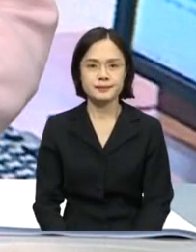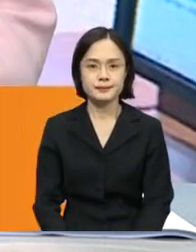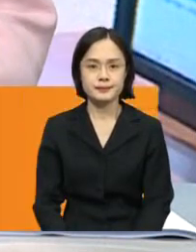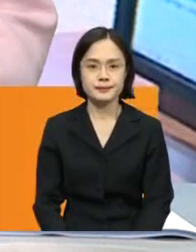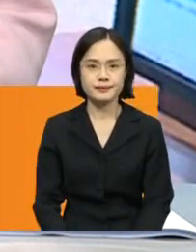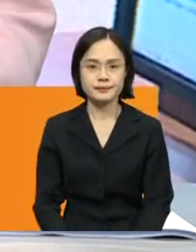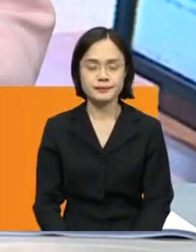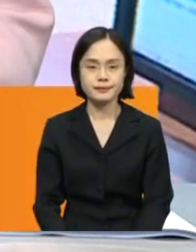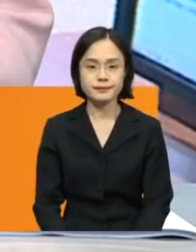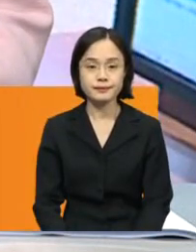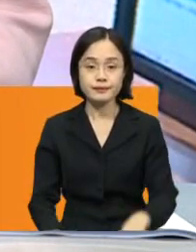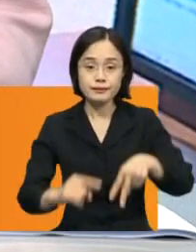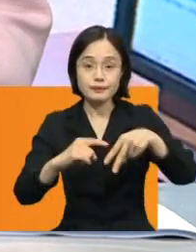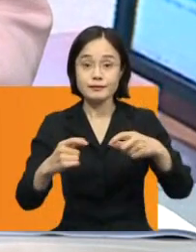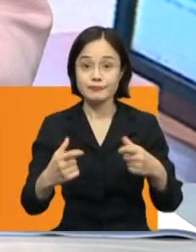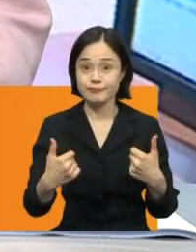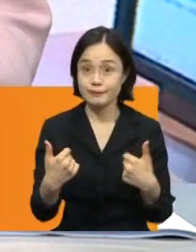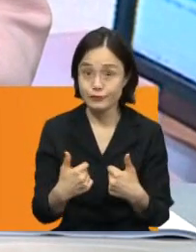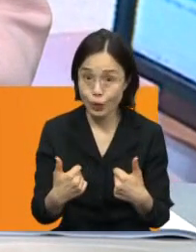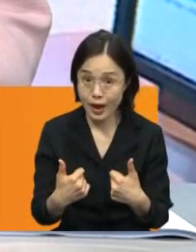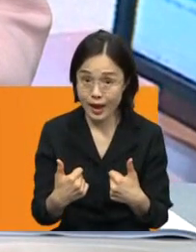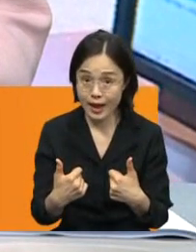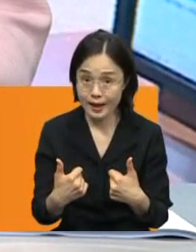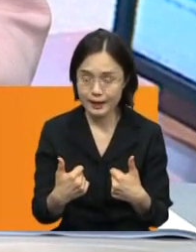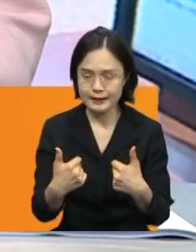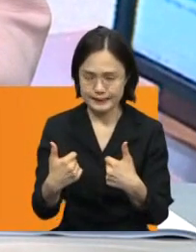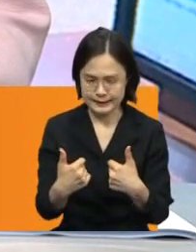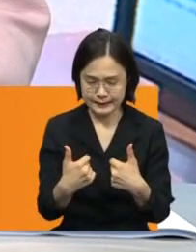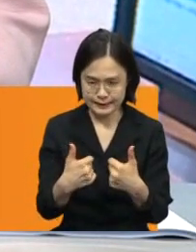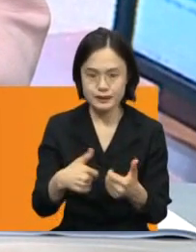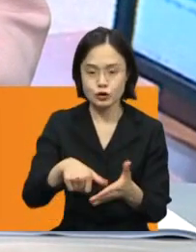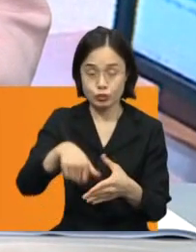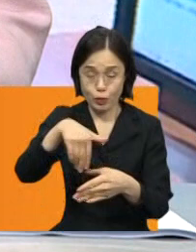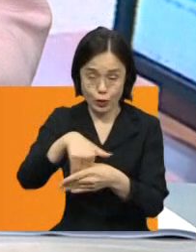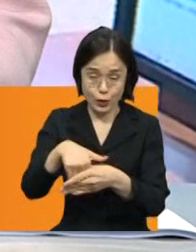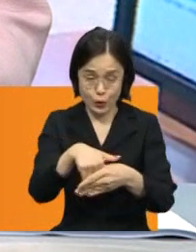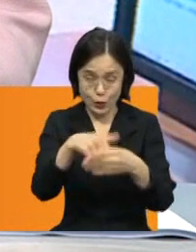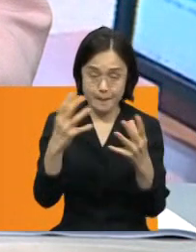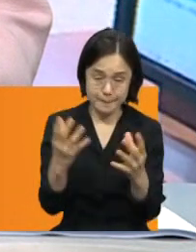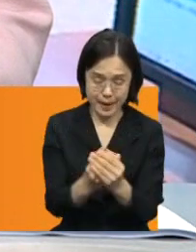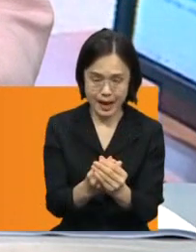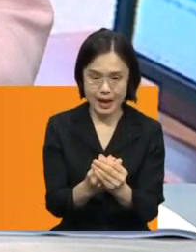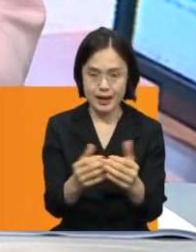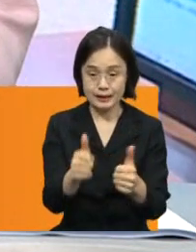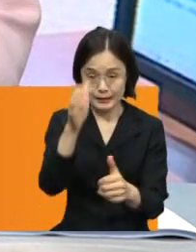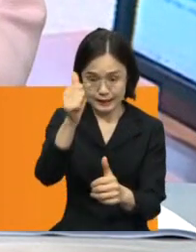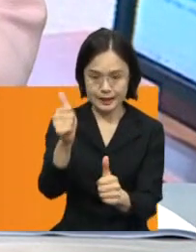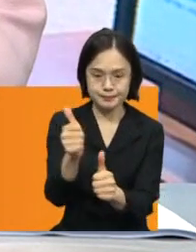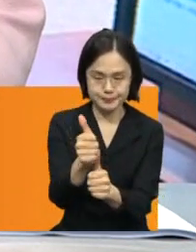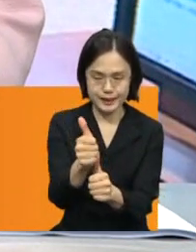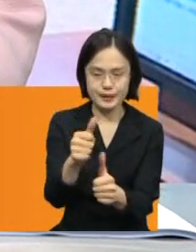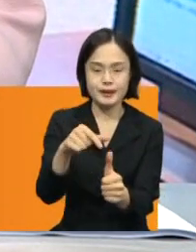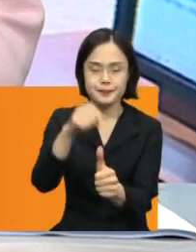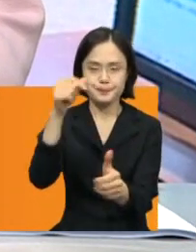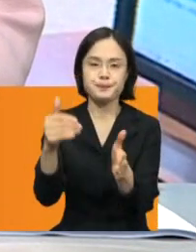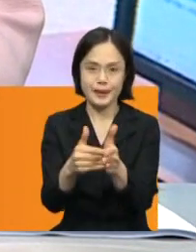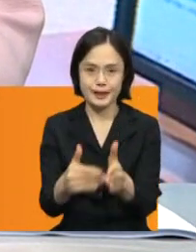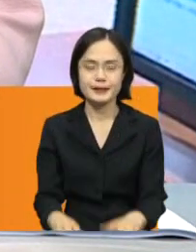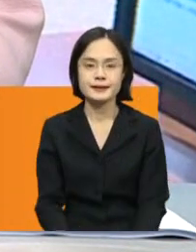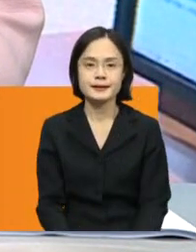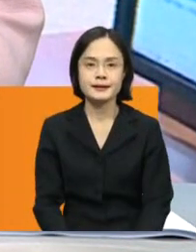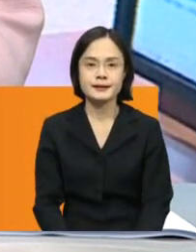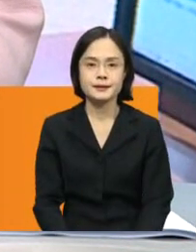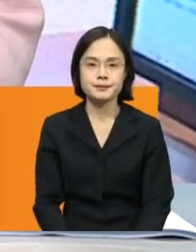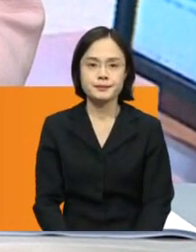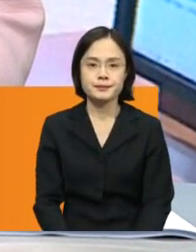그런가 하면 서대문구 회는 우여 국제 끝에 후반기 의장과 부의장 선출이 마무리했습니다 이번 의장단 선거에서